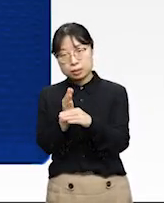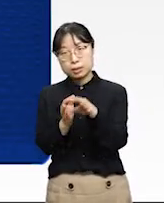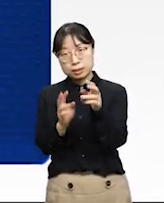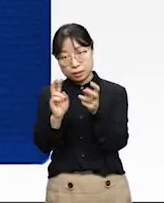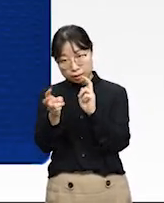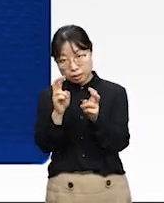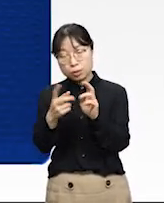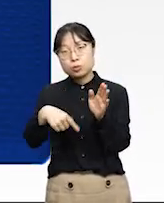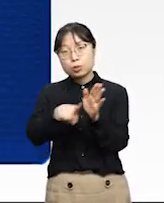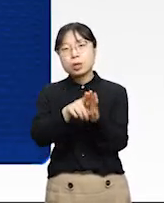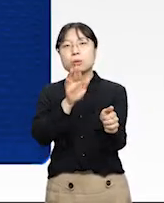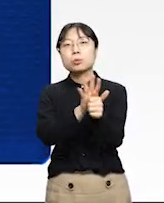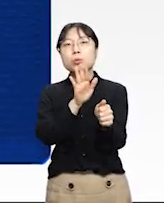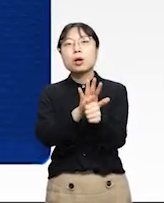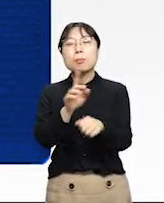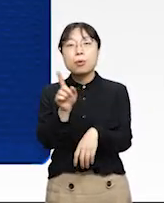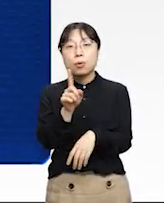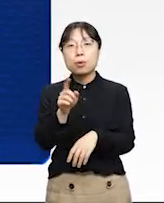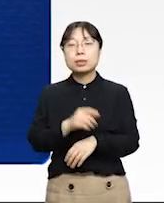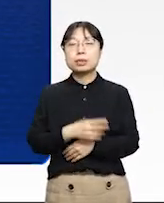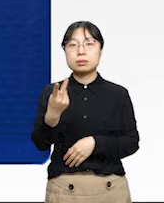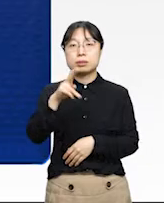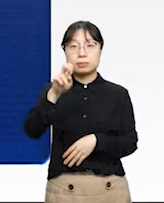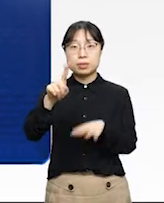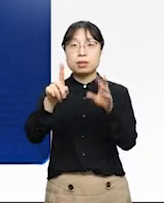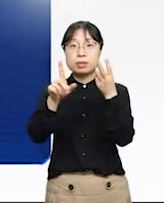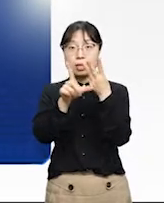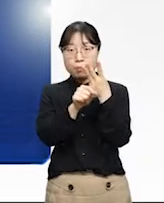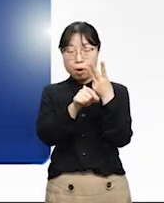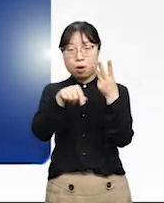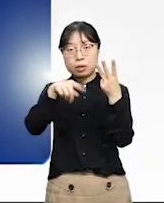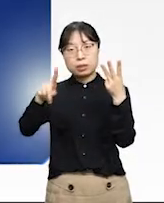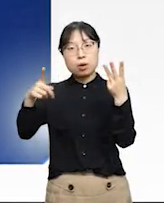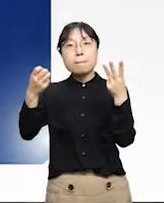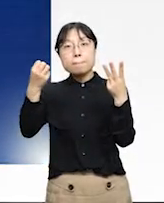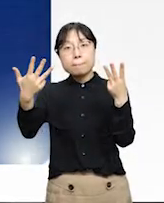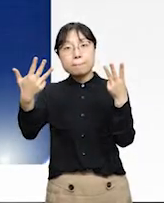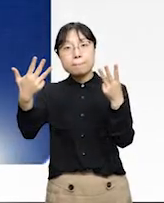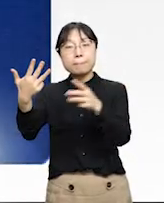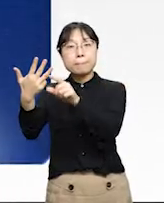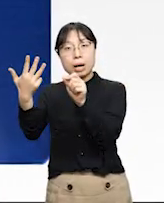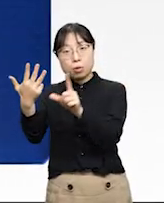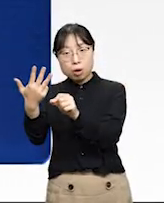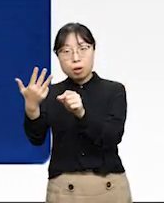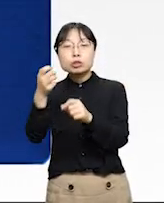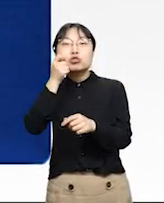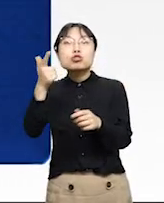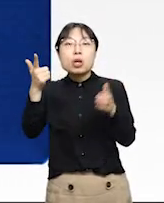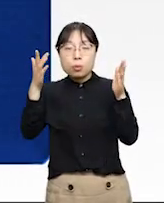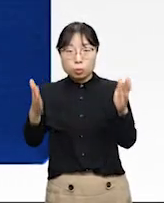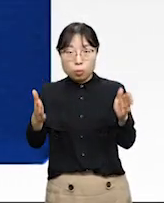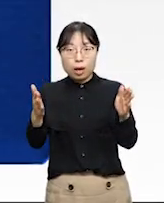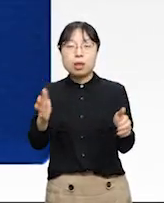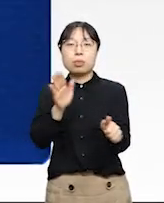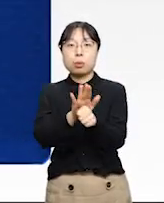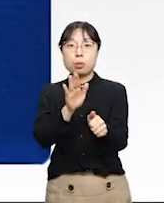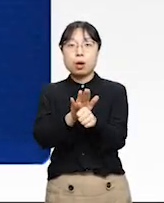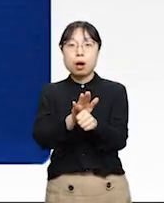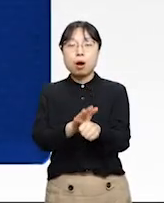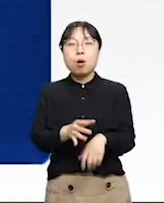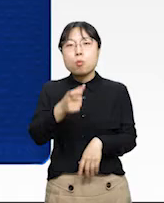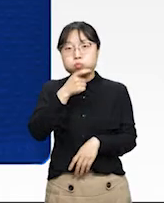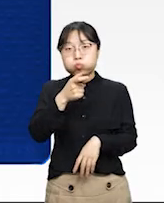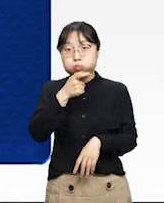대상으로 하는 이 사업은 2021년 3월부터 8월 고지분까지 총 6개월치가 적용되며 상하수도